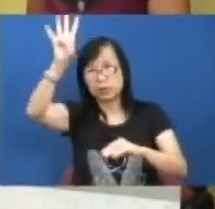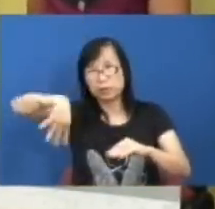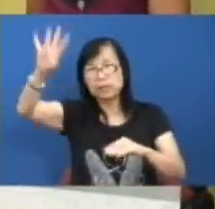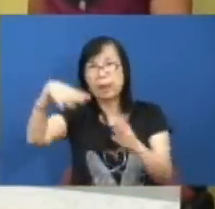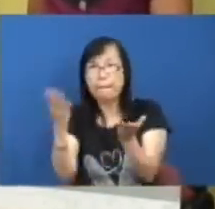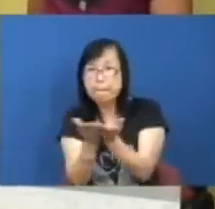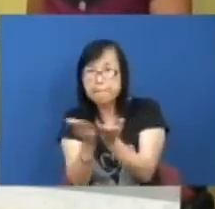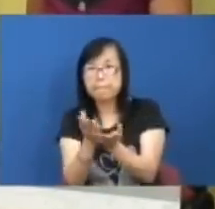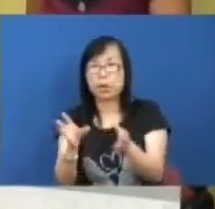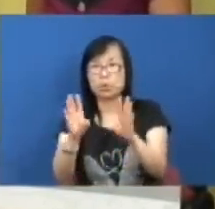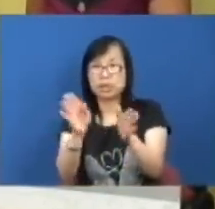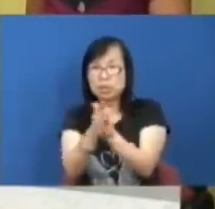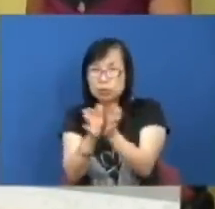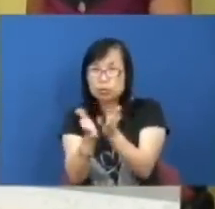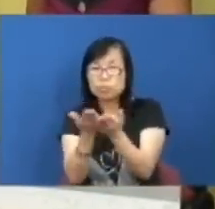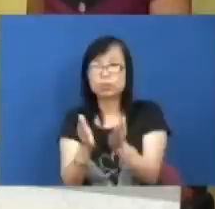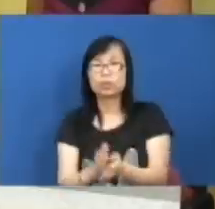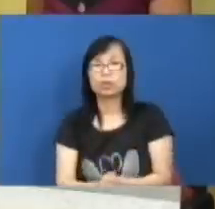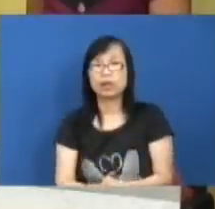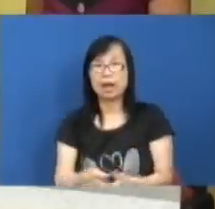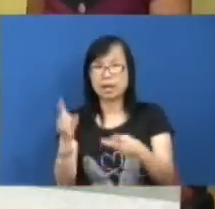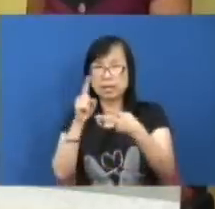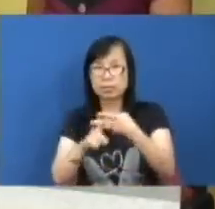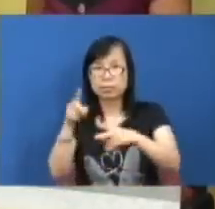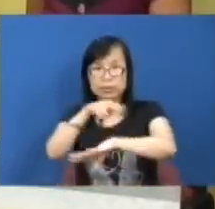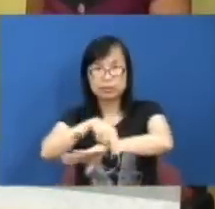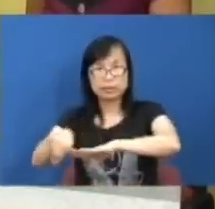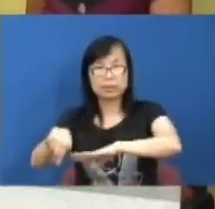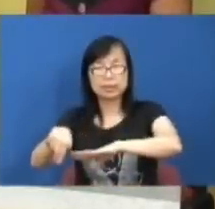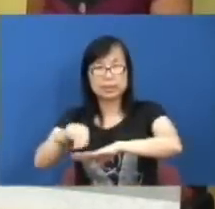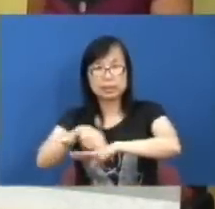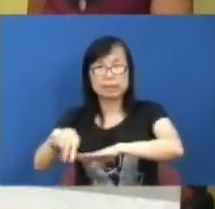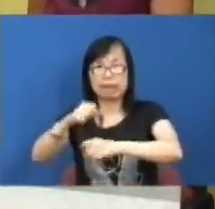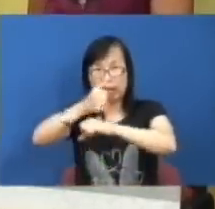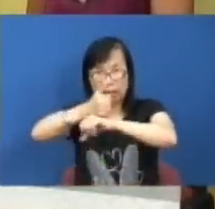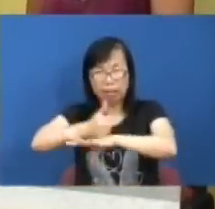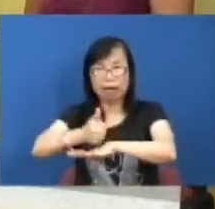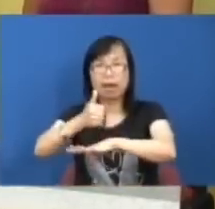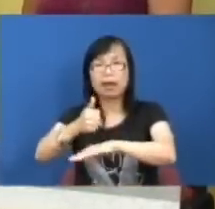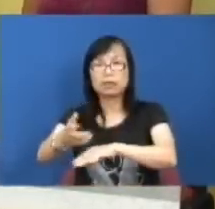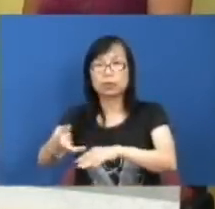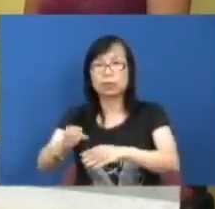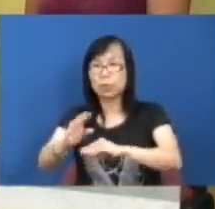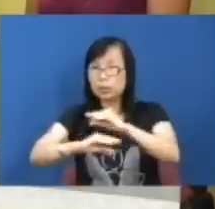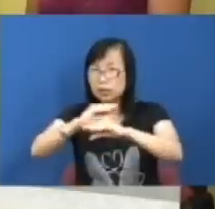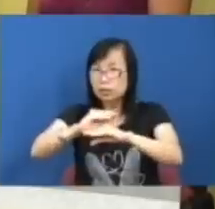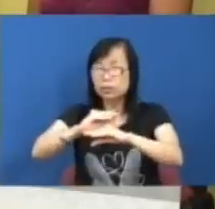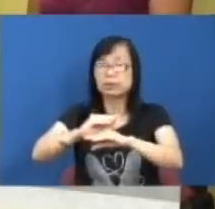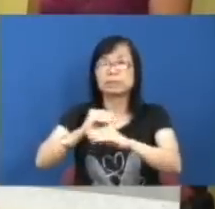簽發的，其實就是在工程期之前設計了個系統，到承建商真的出了